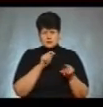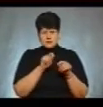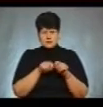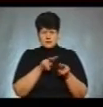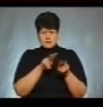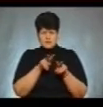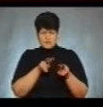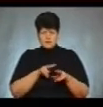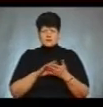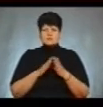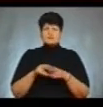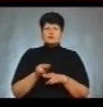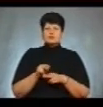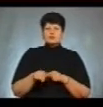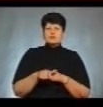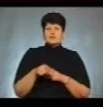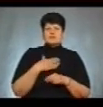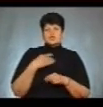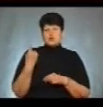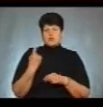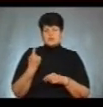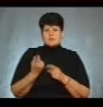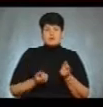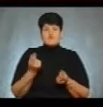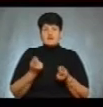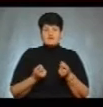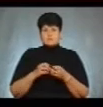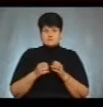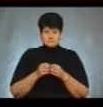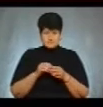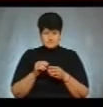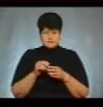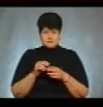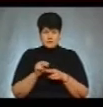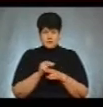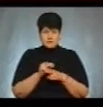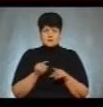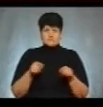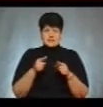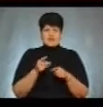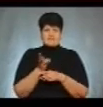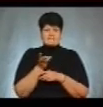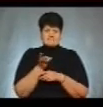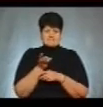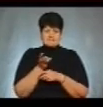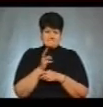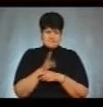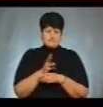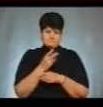стан відремонтованих доріг в нашій області і про виявлені недоліки вони створили фільм. Пропоную зараз переглянути кілька їхніх